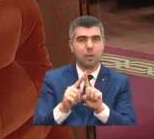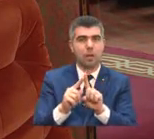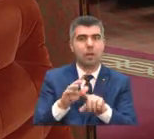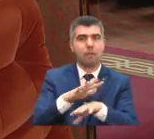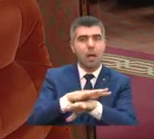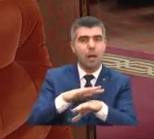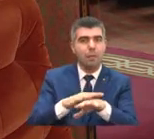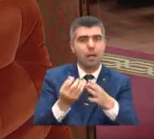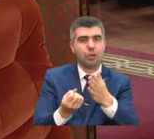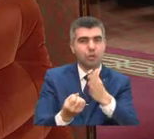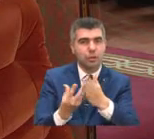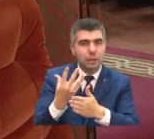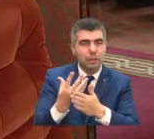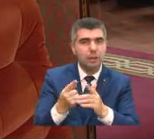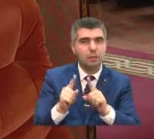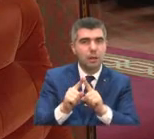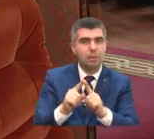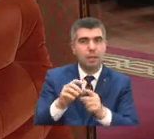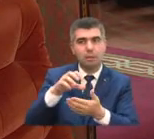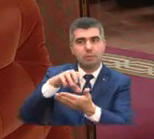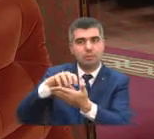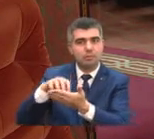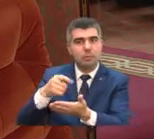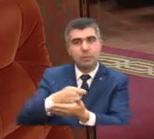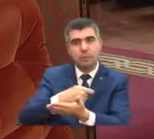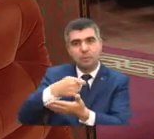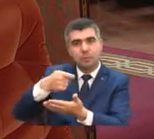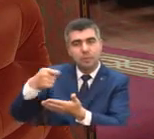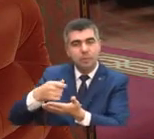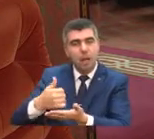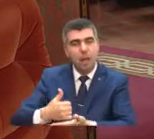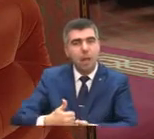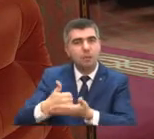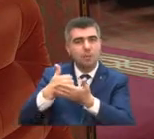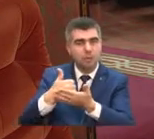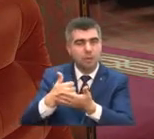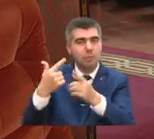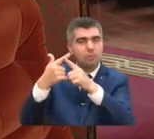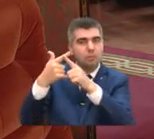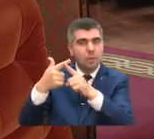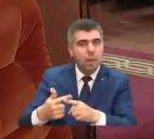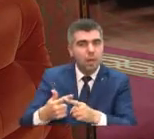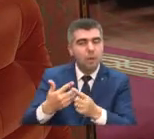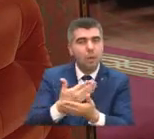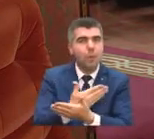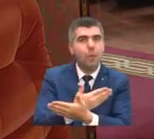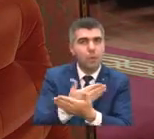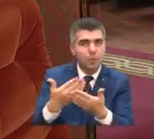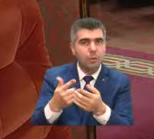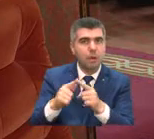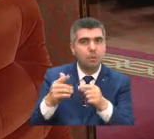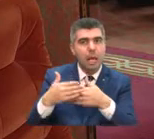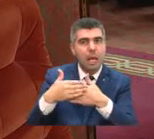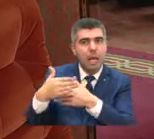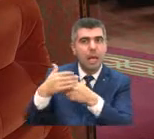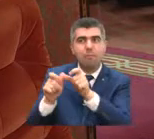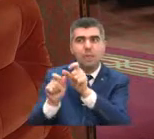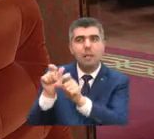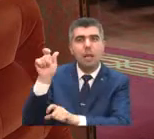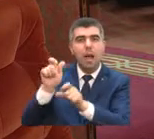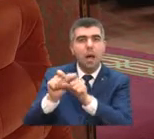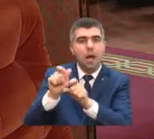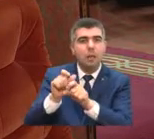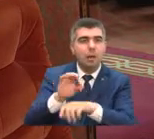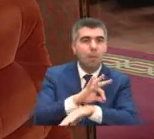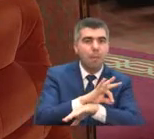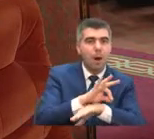إمكانيات كتعطى لهاد الأقاليم من أجل الضعف من مساواة القرب ديال الإدارة من المواطنين.